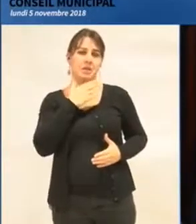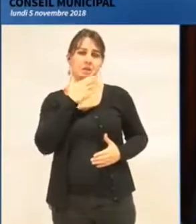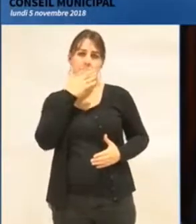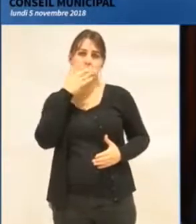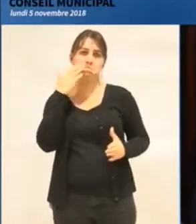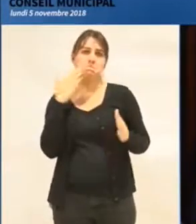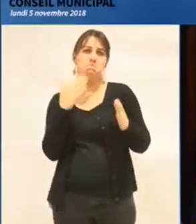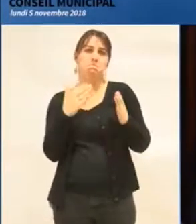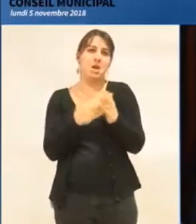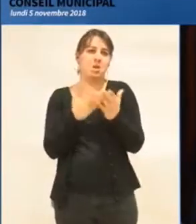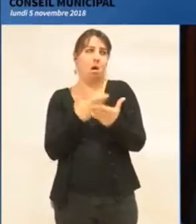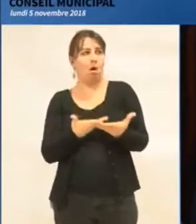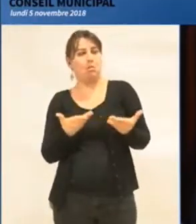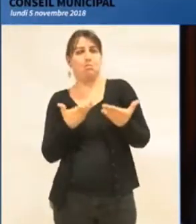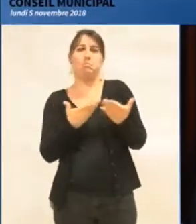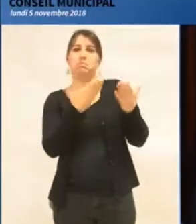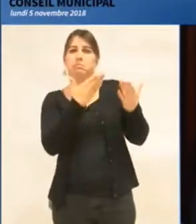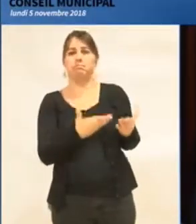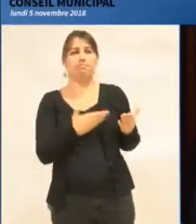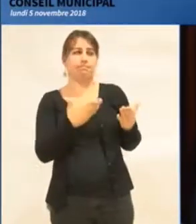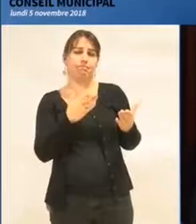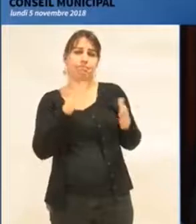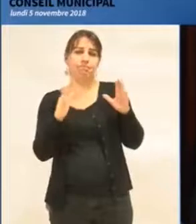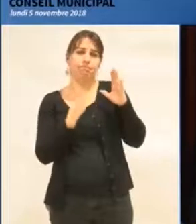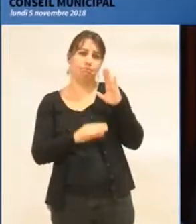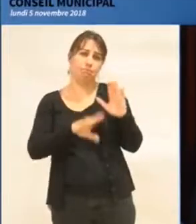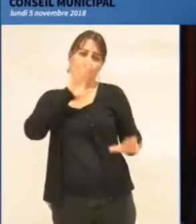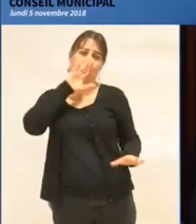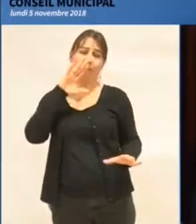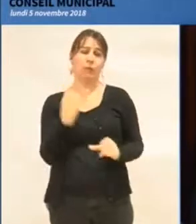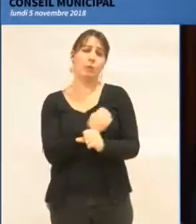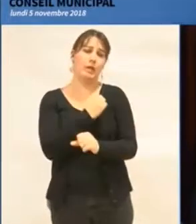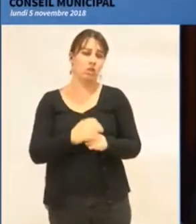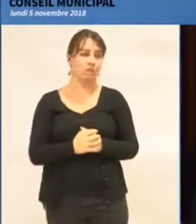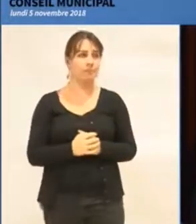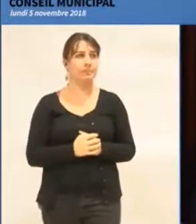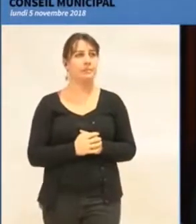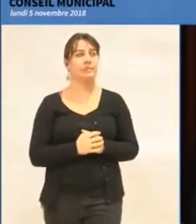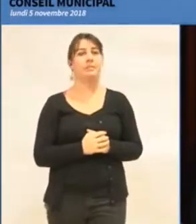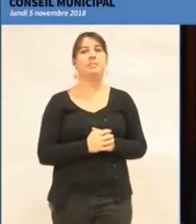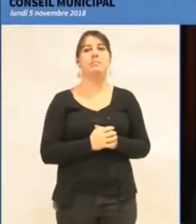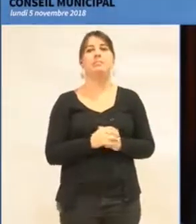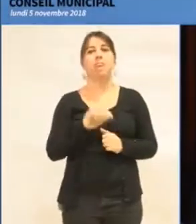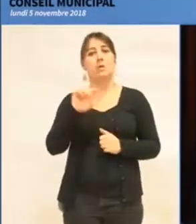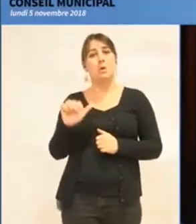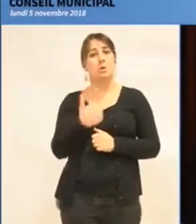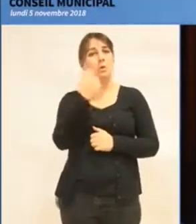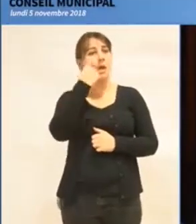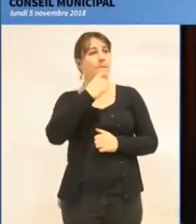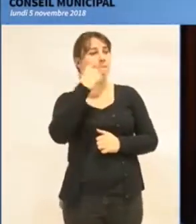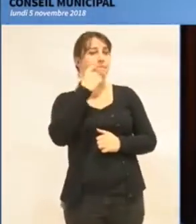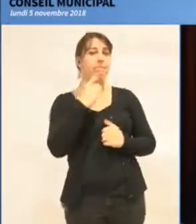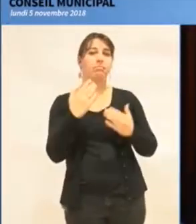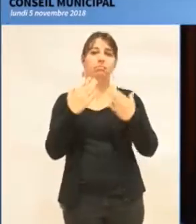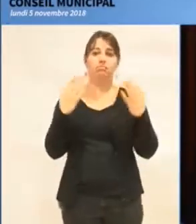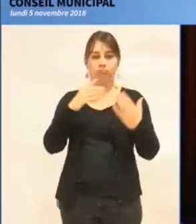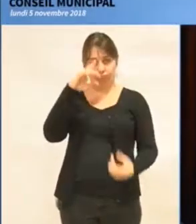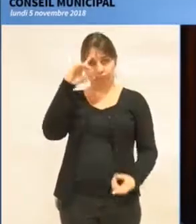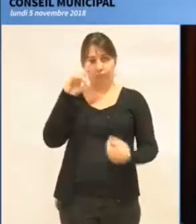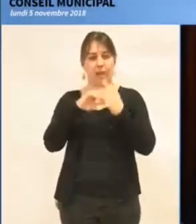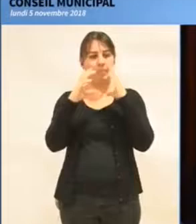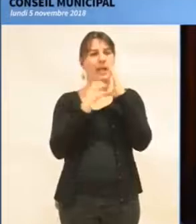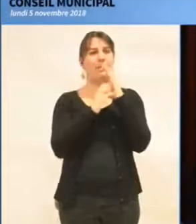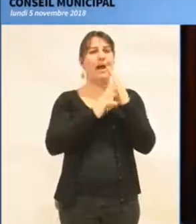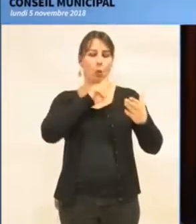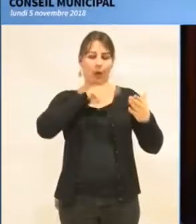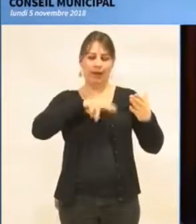à nos yeux une première occasion manquée. Le deuxième constat que nous faisons ce soir est lié à la lecture de la